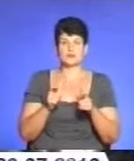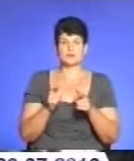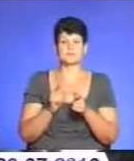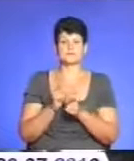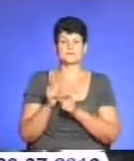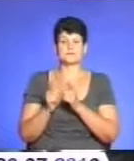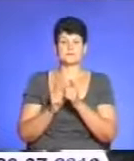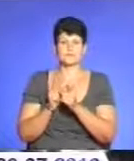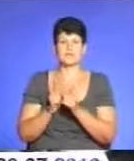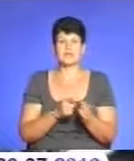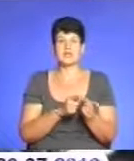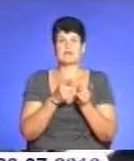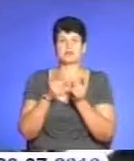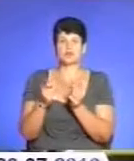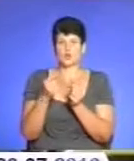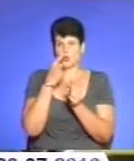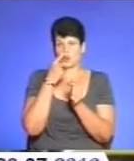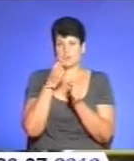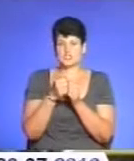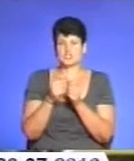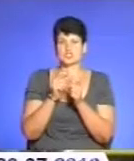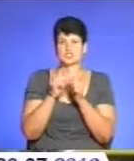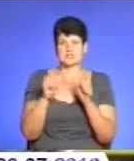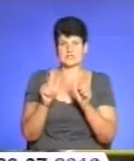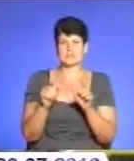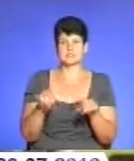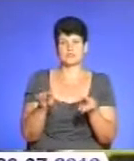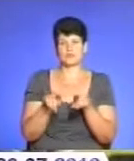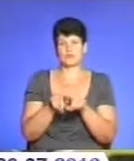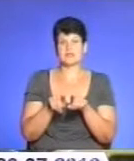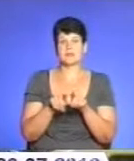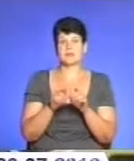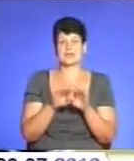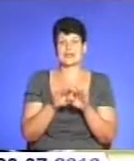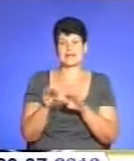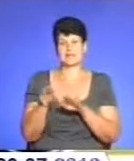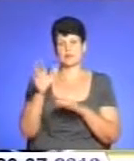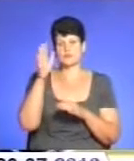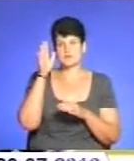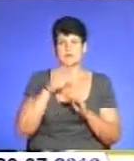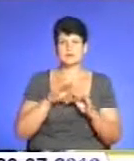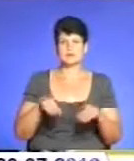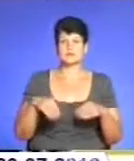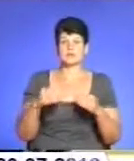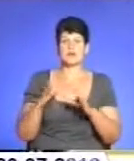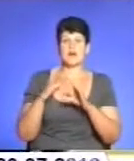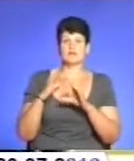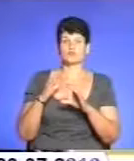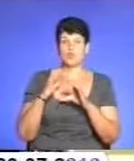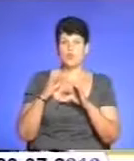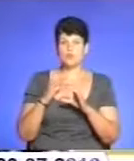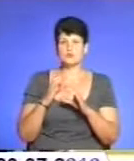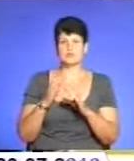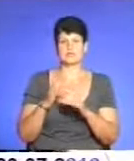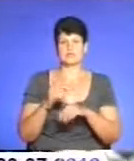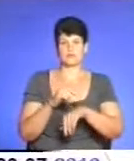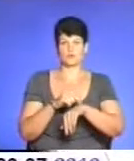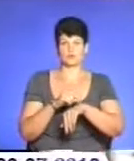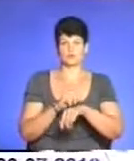оптимізацію, переведуть до найближчих шкіл з відповідним рівнем освіти. Учням нададуть автобуси, які в певні